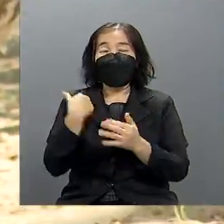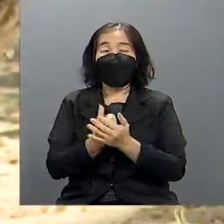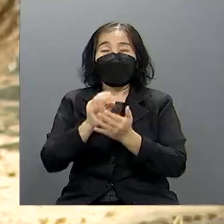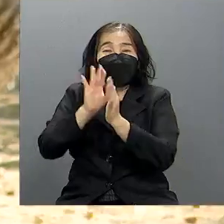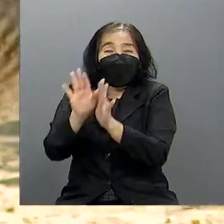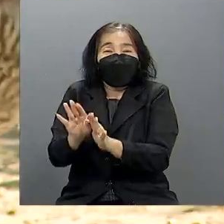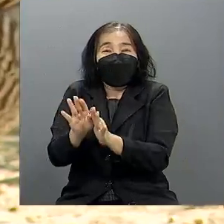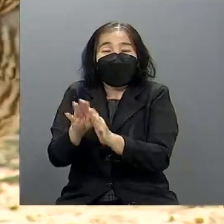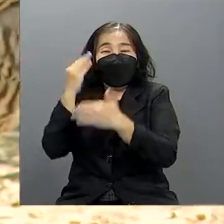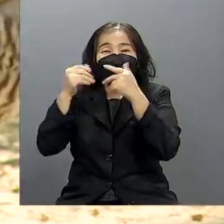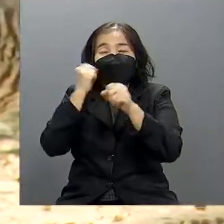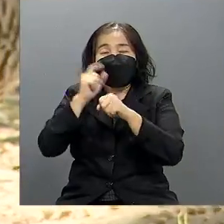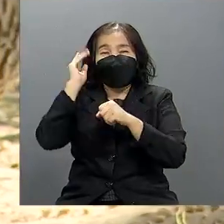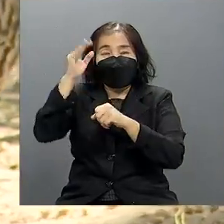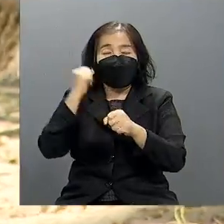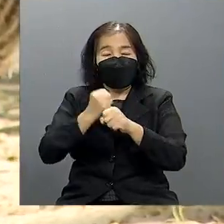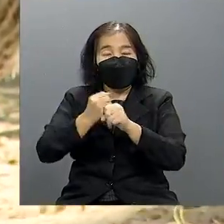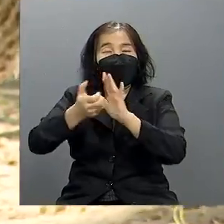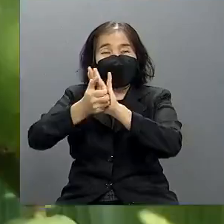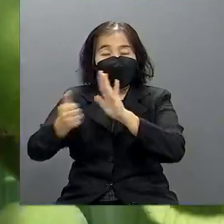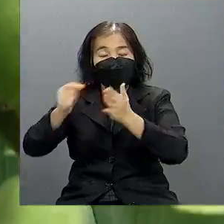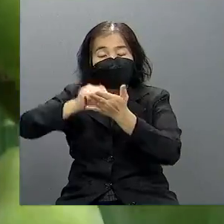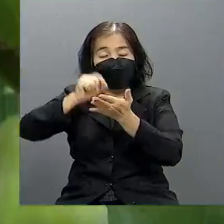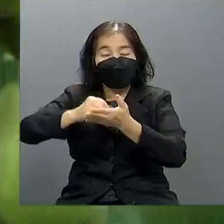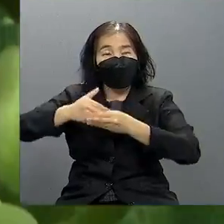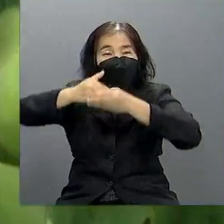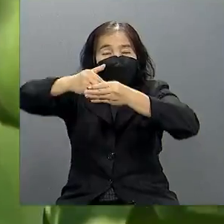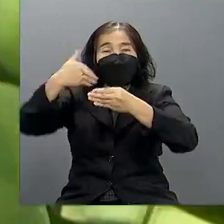เกิดความยั่งยืนในกิจกรรมของเขา